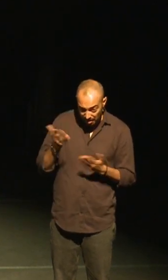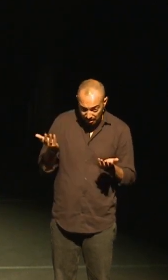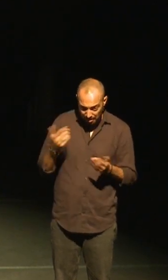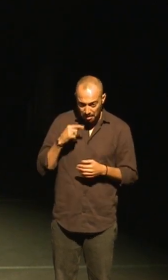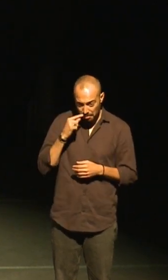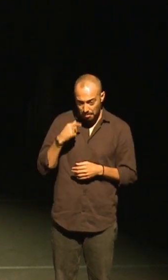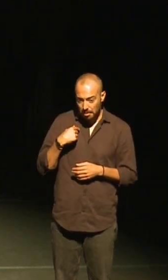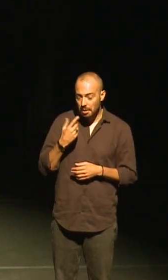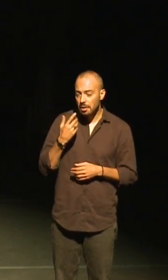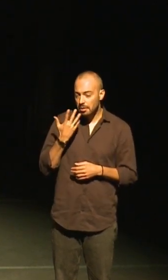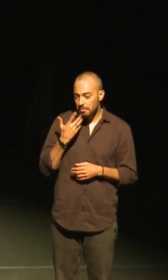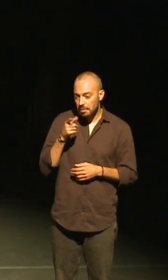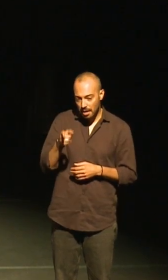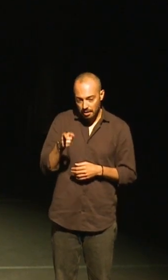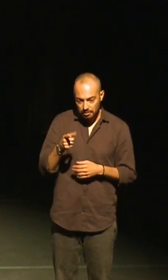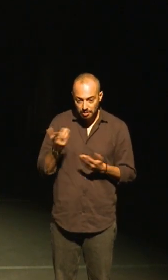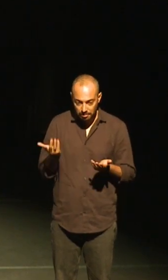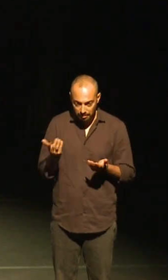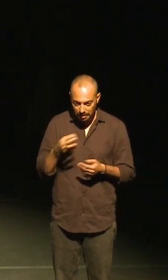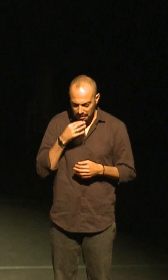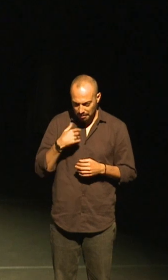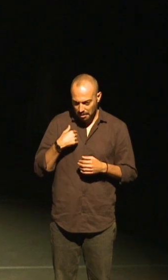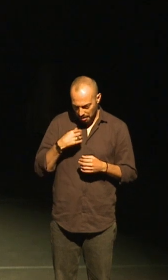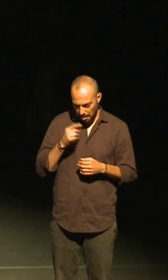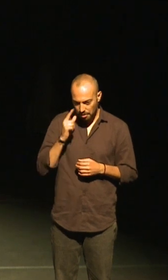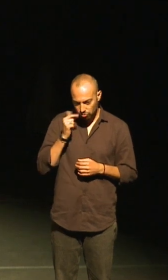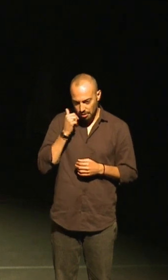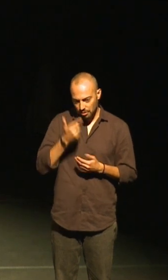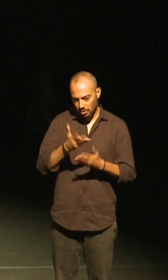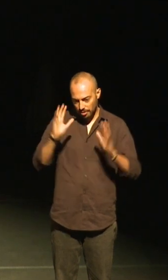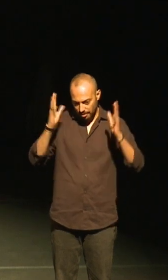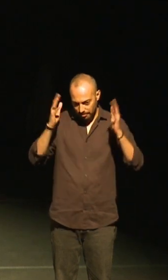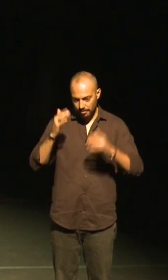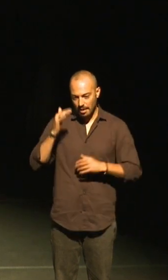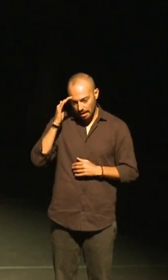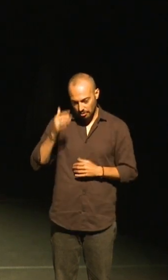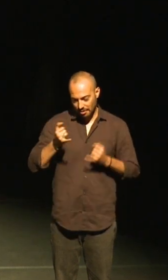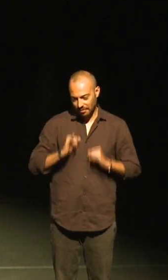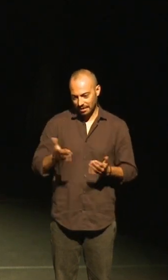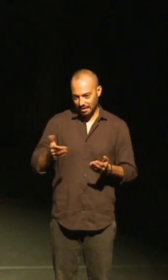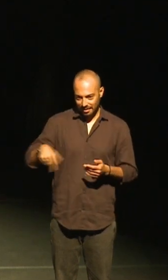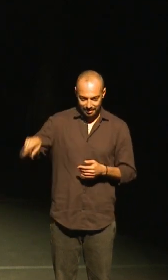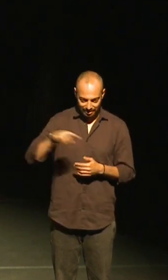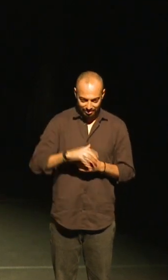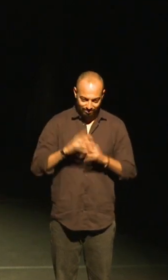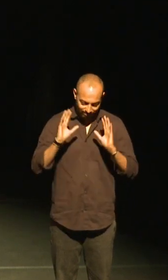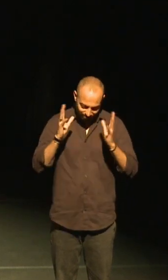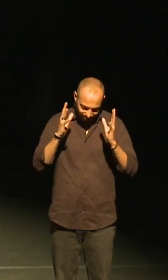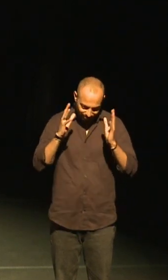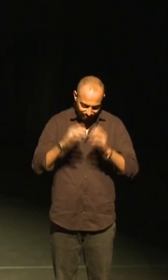a Gedo che sono qua con noi un grande applauso per renderlo con cui lavoriamo da anni